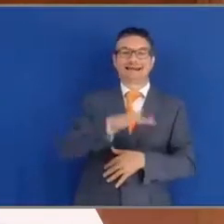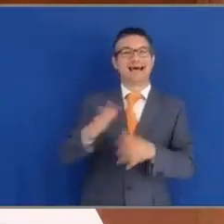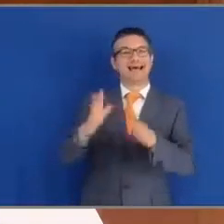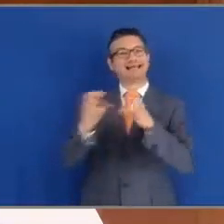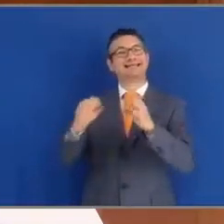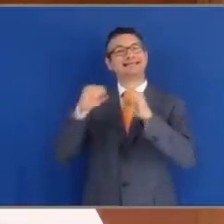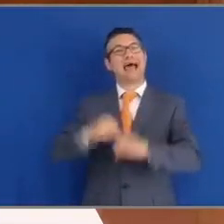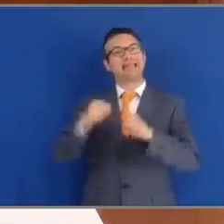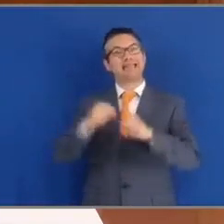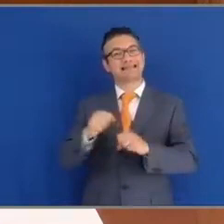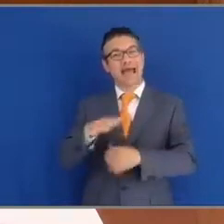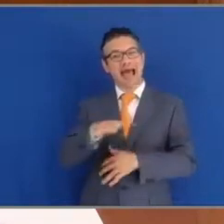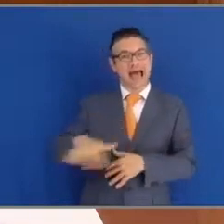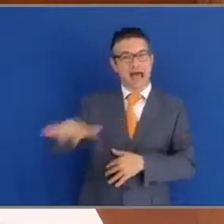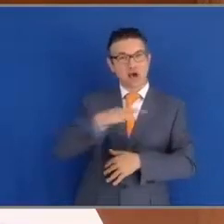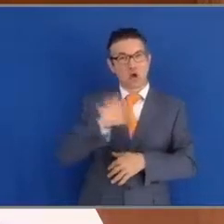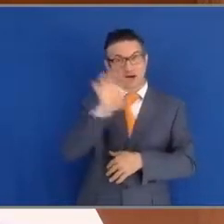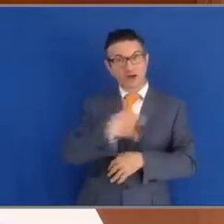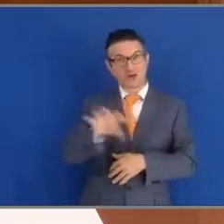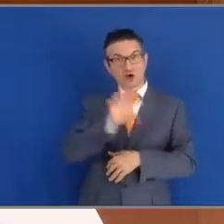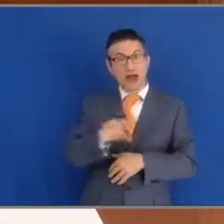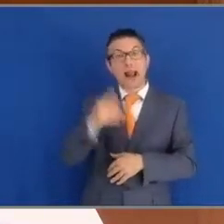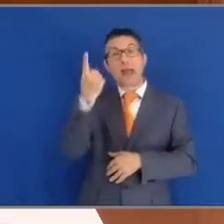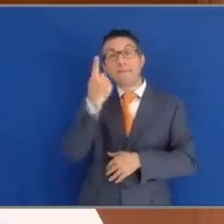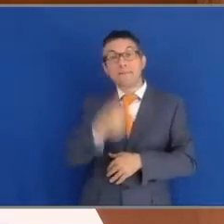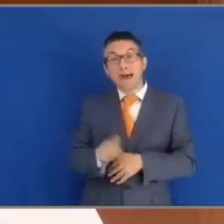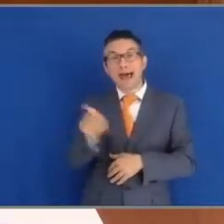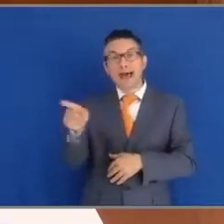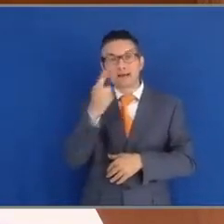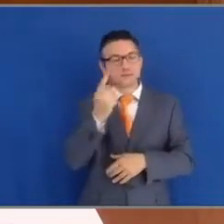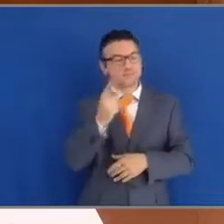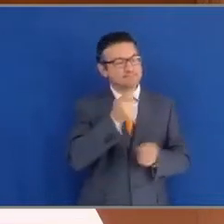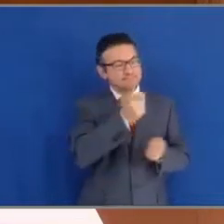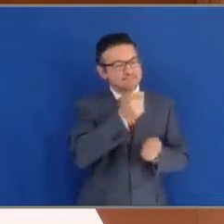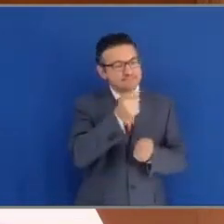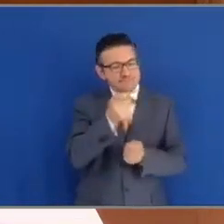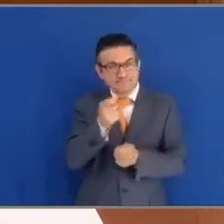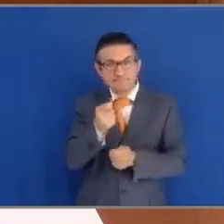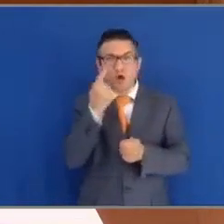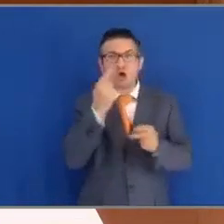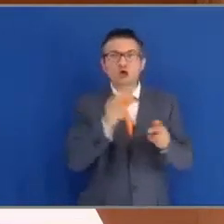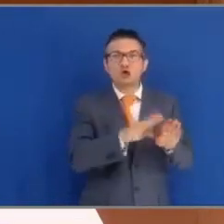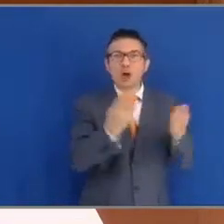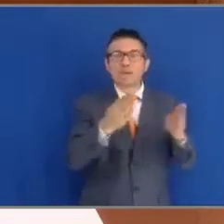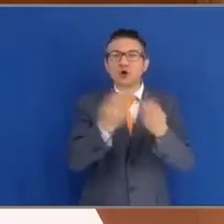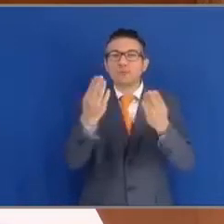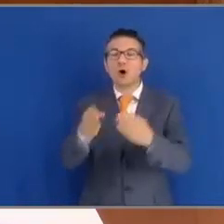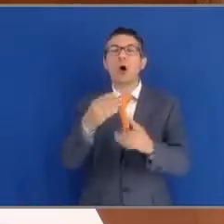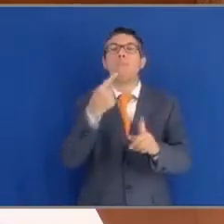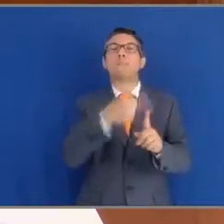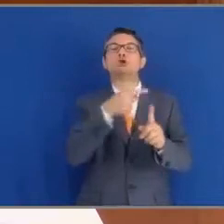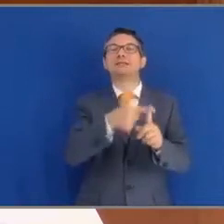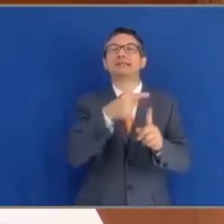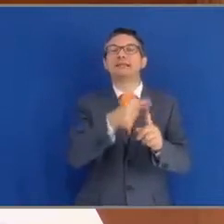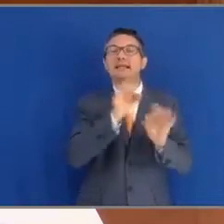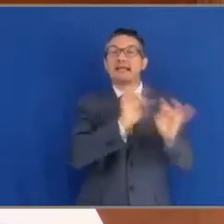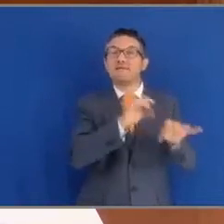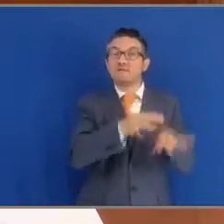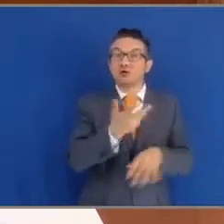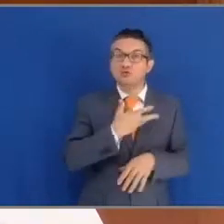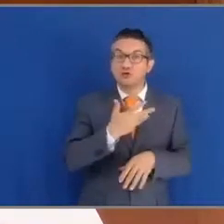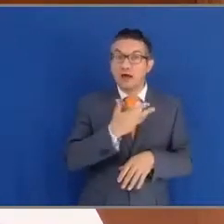pilastro del nostro sistema, che è il tracciamento in casi di positività. I due focolai appena individuati sono